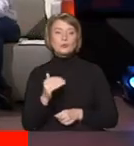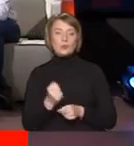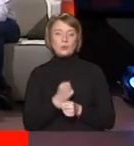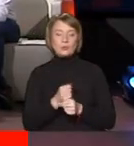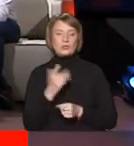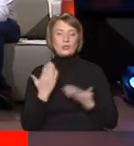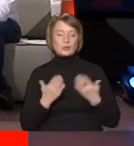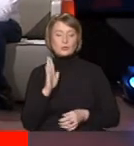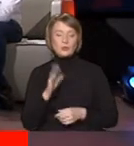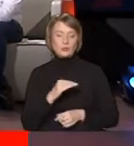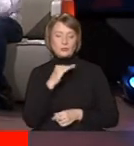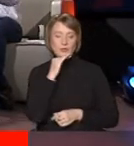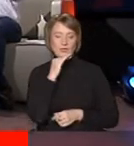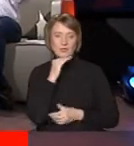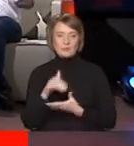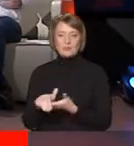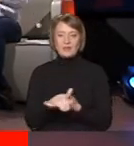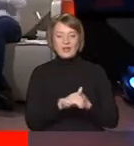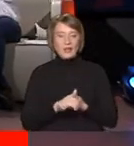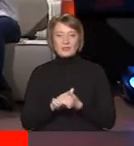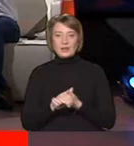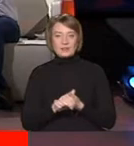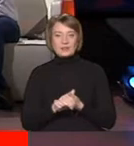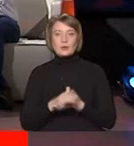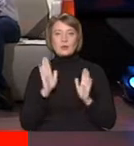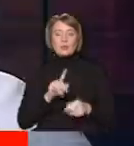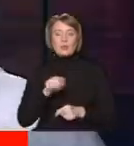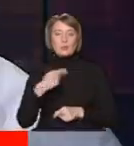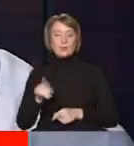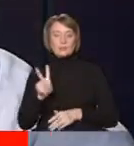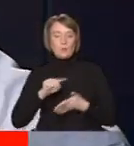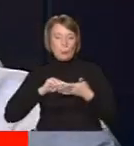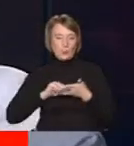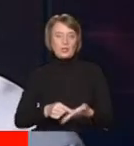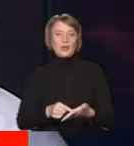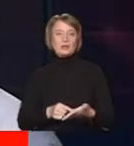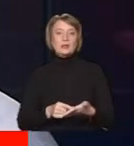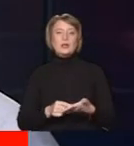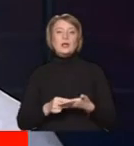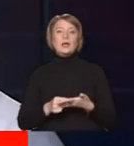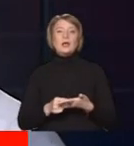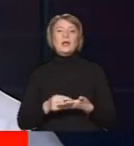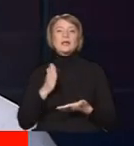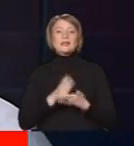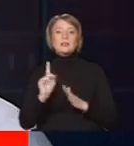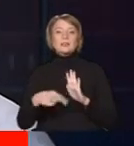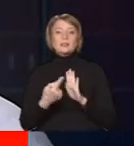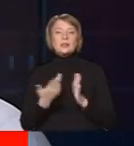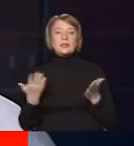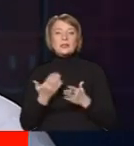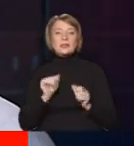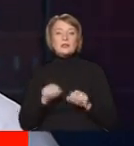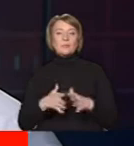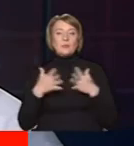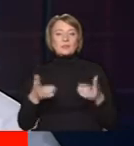велику фракцію в Київській міській раді. Навіть якщо ми будемо мати маленьку, будемо це вимагати і будемо на цьому наполягати. Тобто, безперечно, є питання про те, яким чином